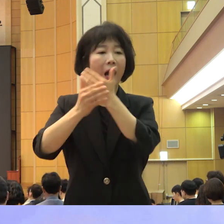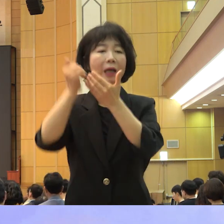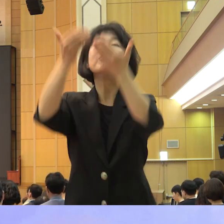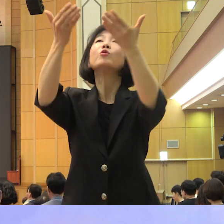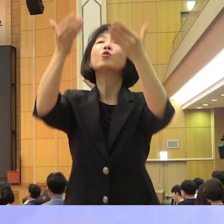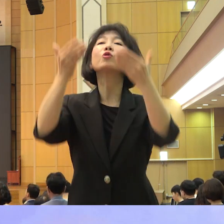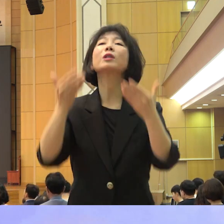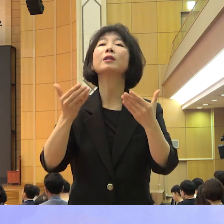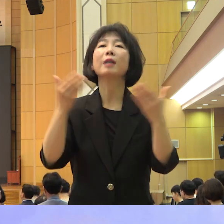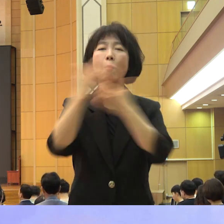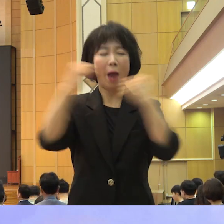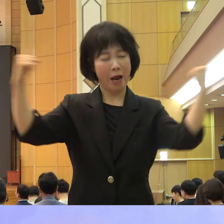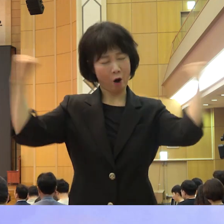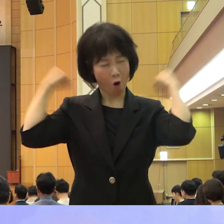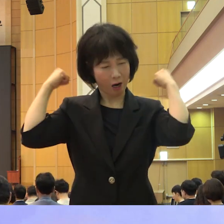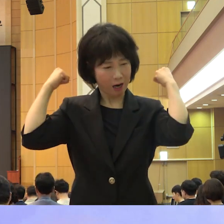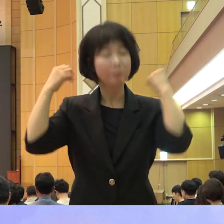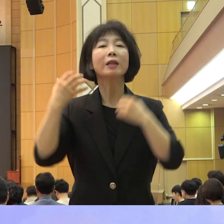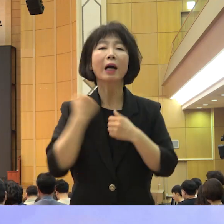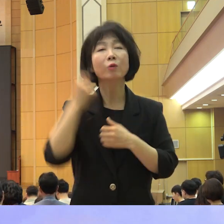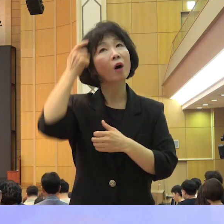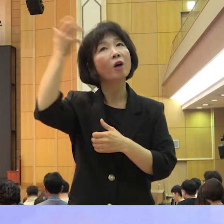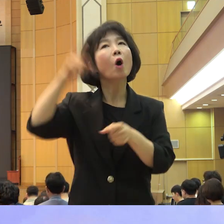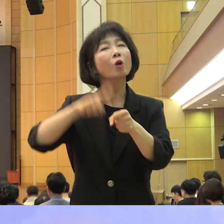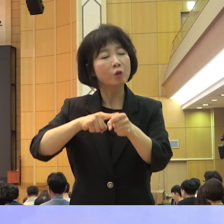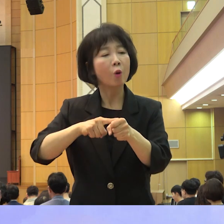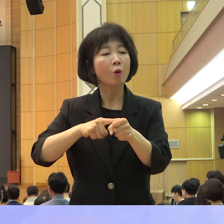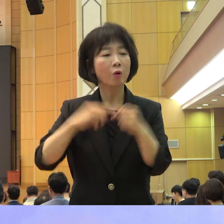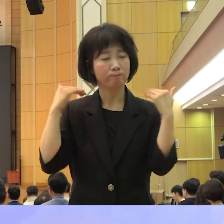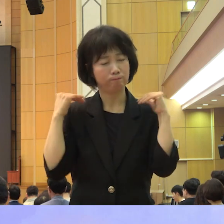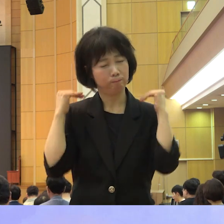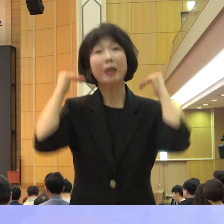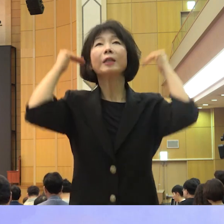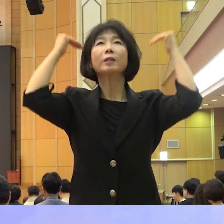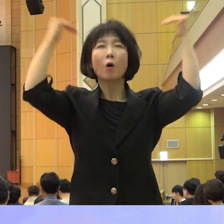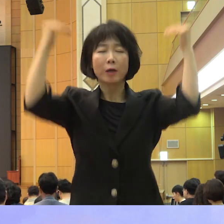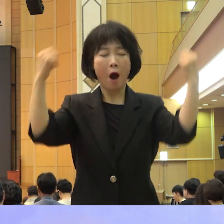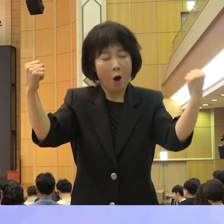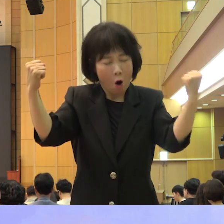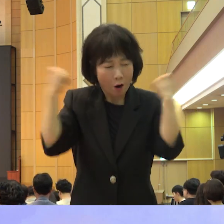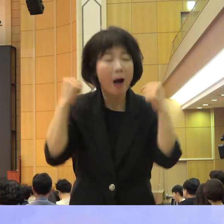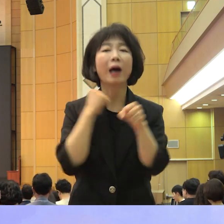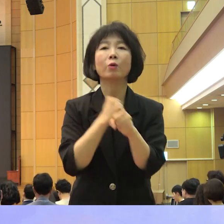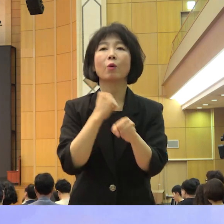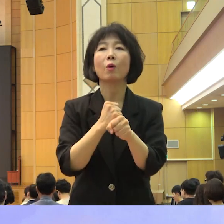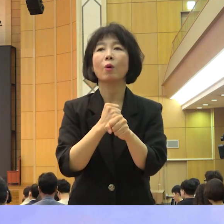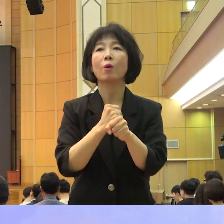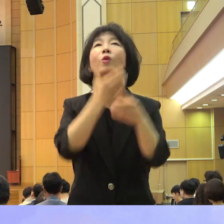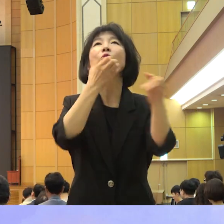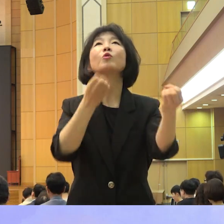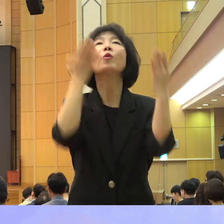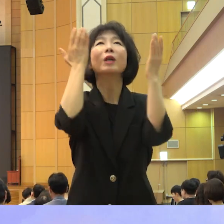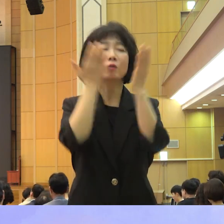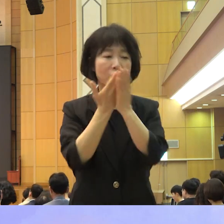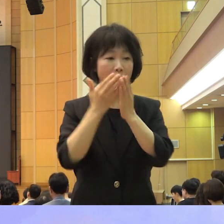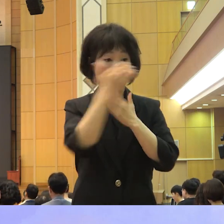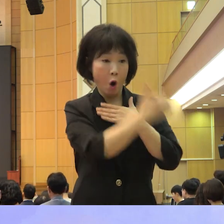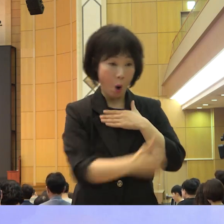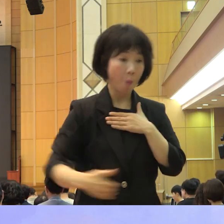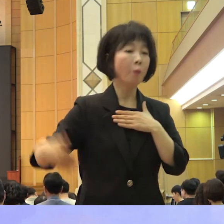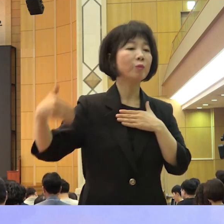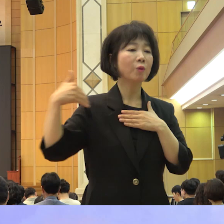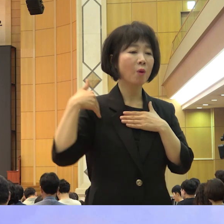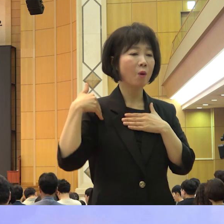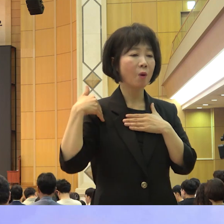하나님이 주시는 건강함으로 영적으로도 성숙하고 건강해질 수 있도록 주님 도와주시고,